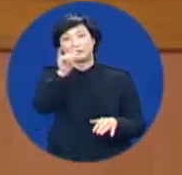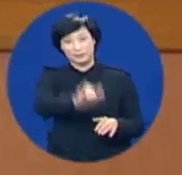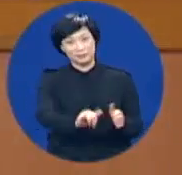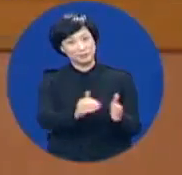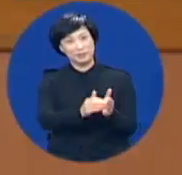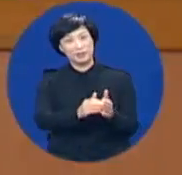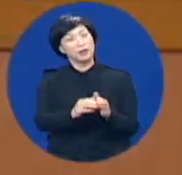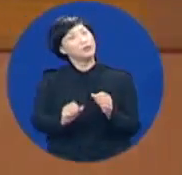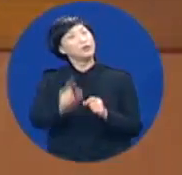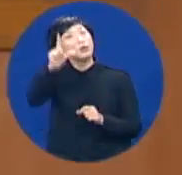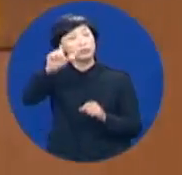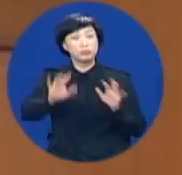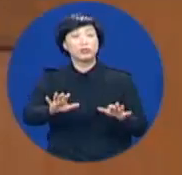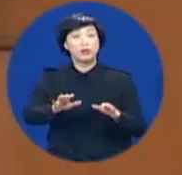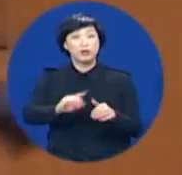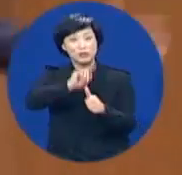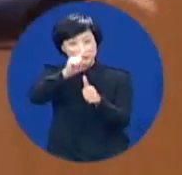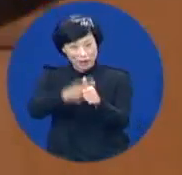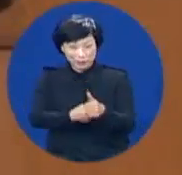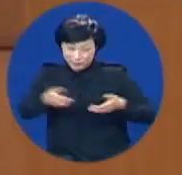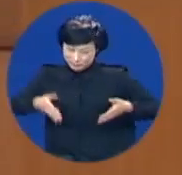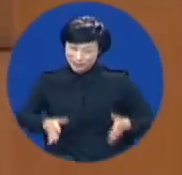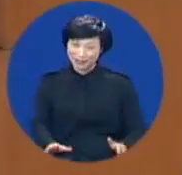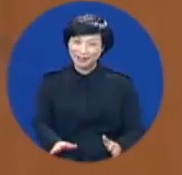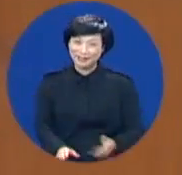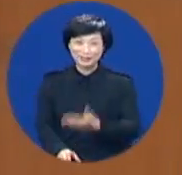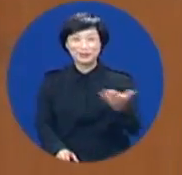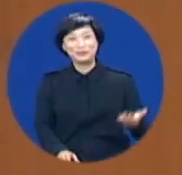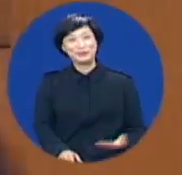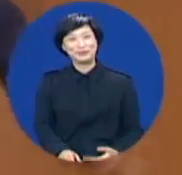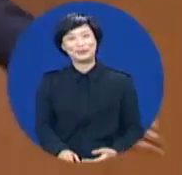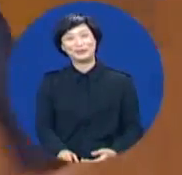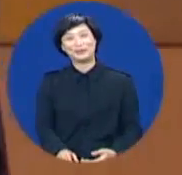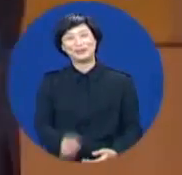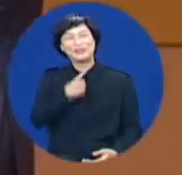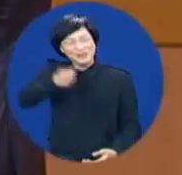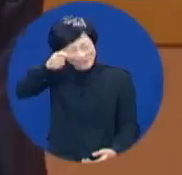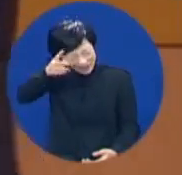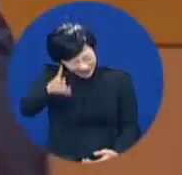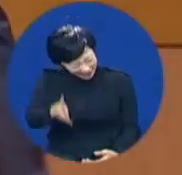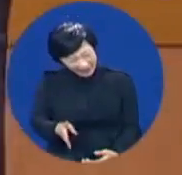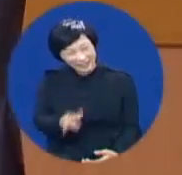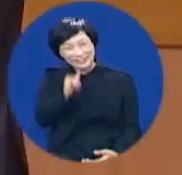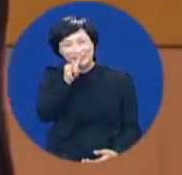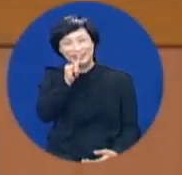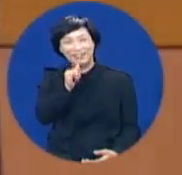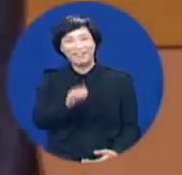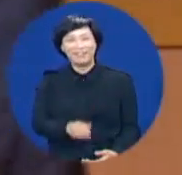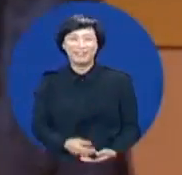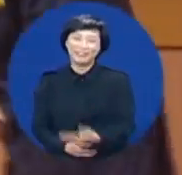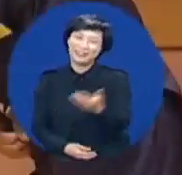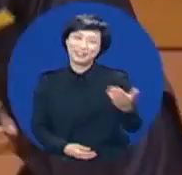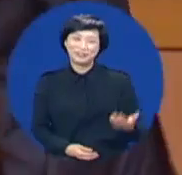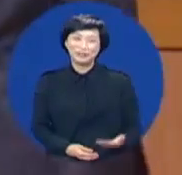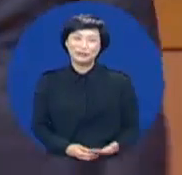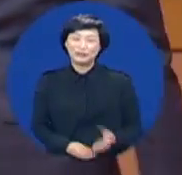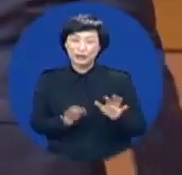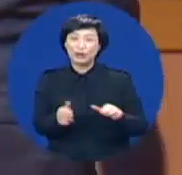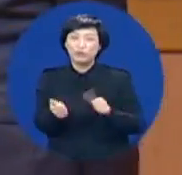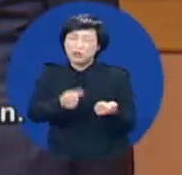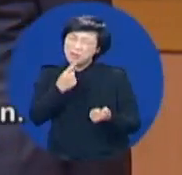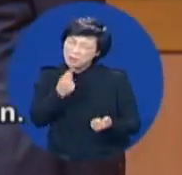거의 정상적으로 순산을 하는 모습을 보죠. 그렇게요. 예, 그렇게 죽을